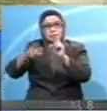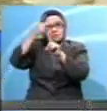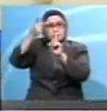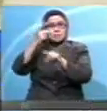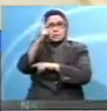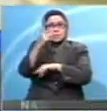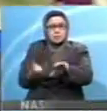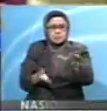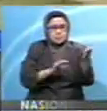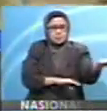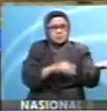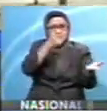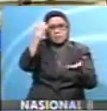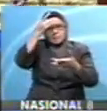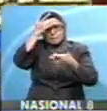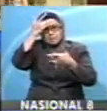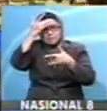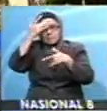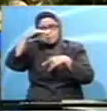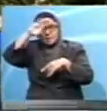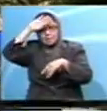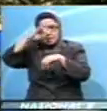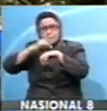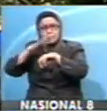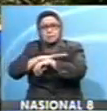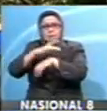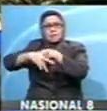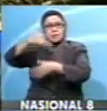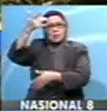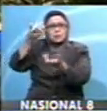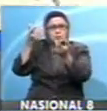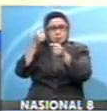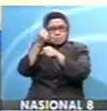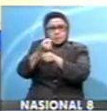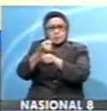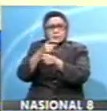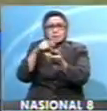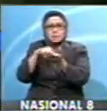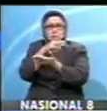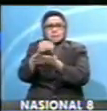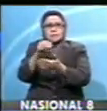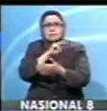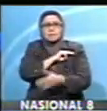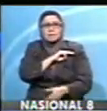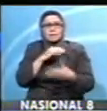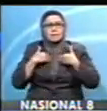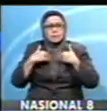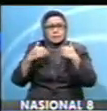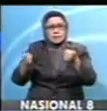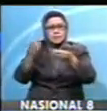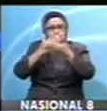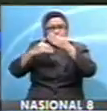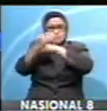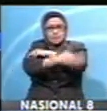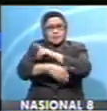dicatat awal tahun ini pengerusi jawatankuasa pertanian dan industri asas Tani pembangunan desa dan kesihatan Negeri Dr